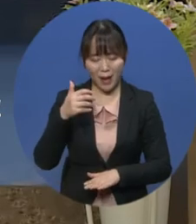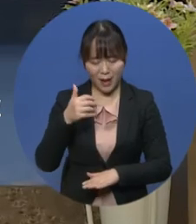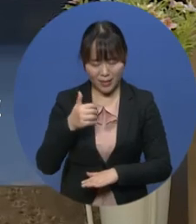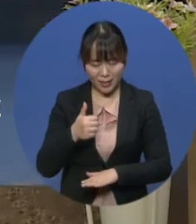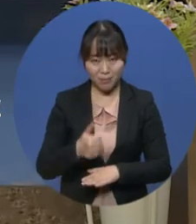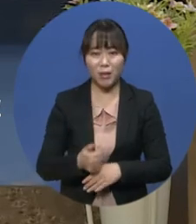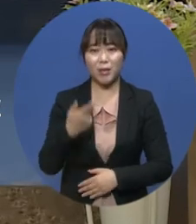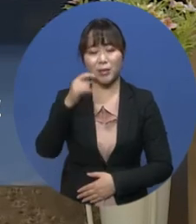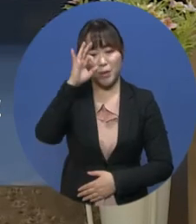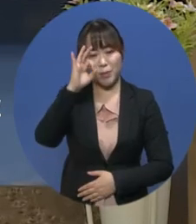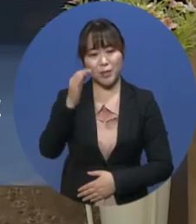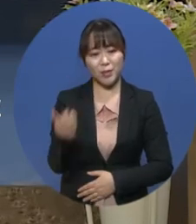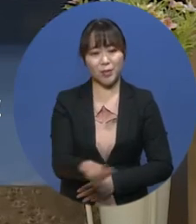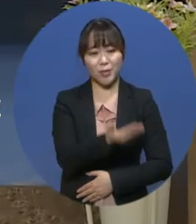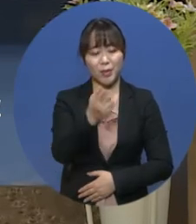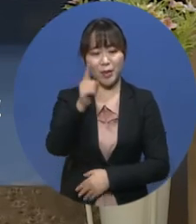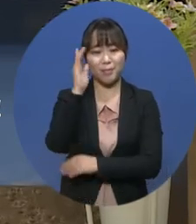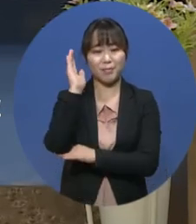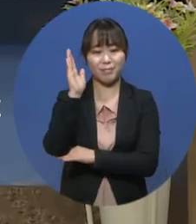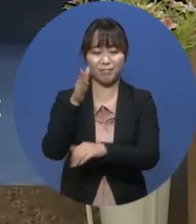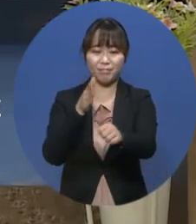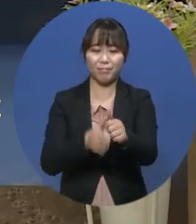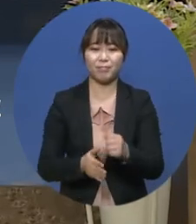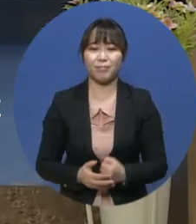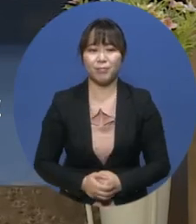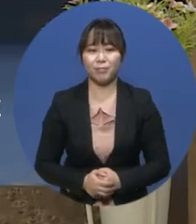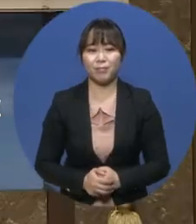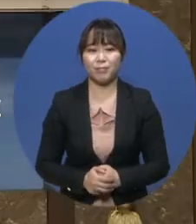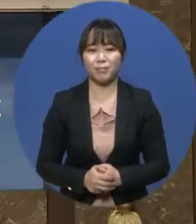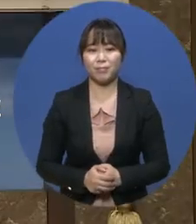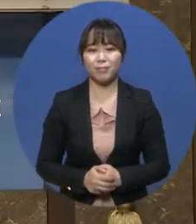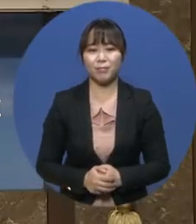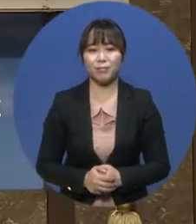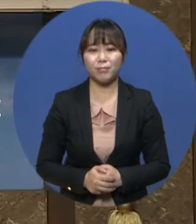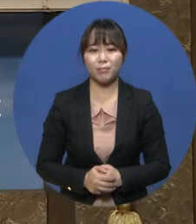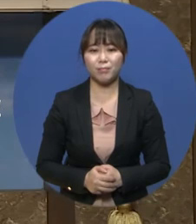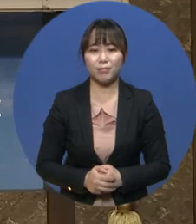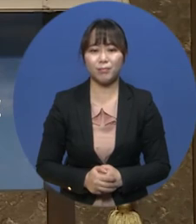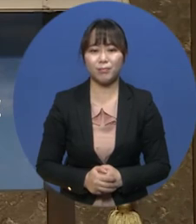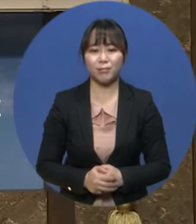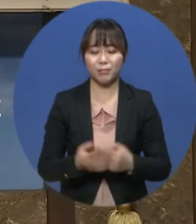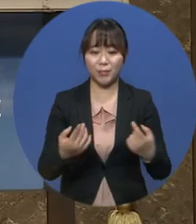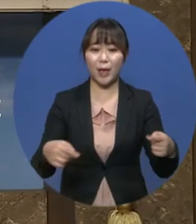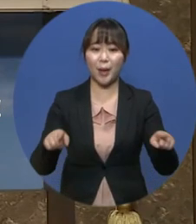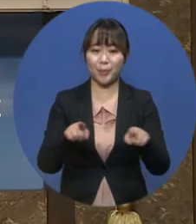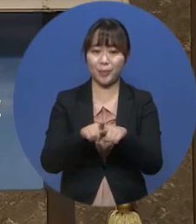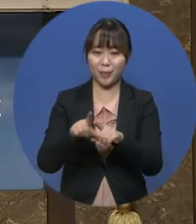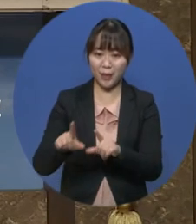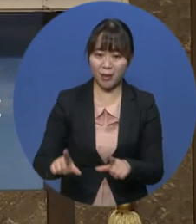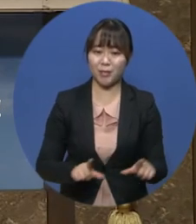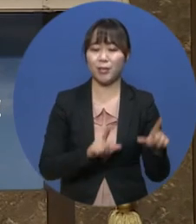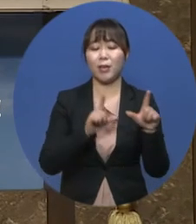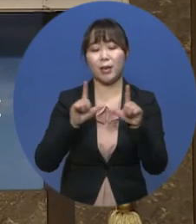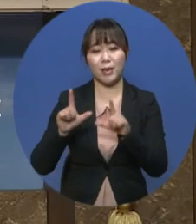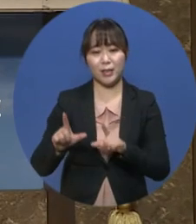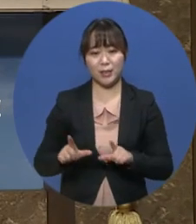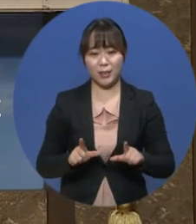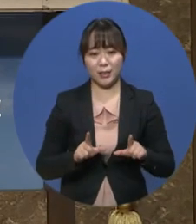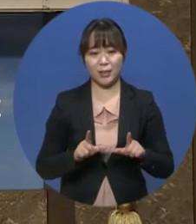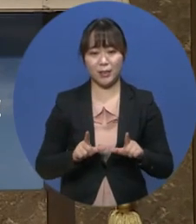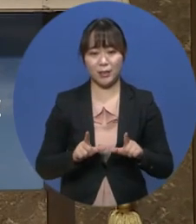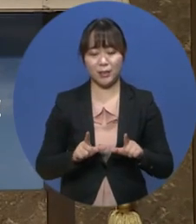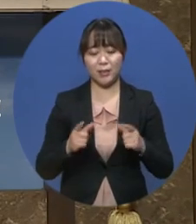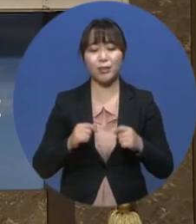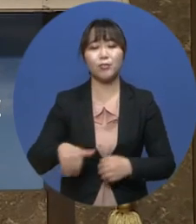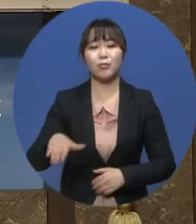시청자 분들께 한 말씀 부탁드린다 록 하겠습니다 함께 살아나 언어는 그럼 우리